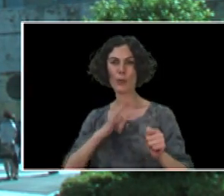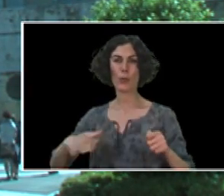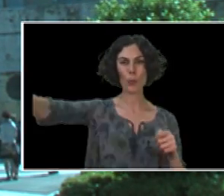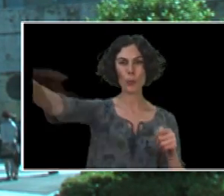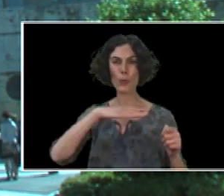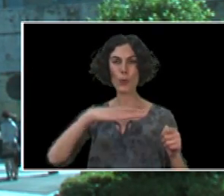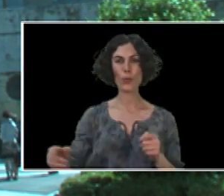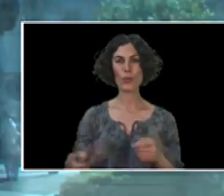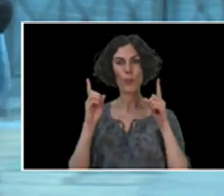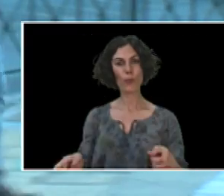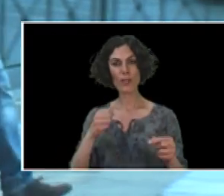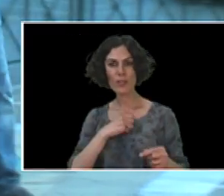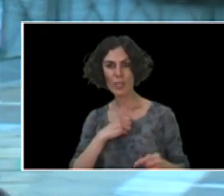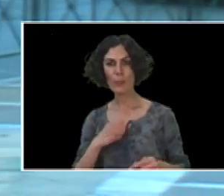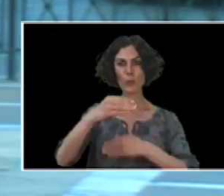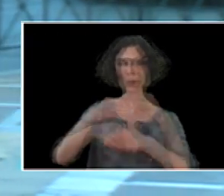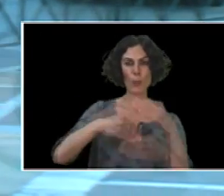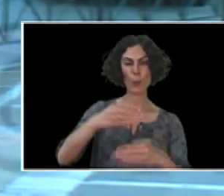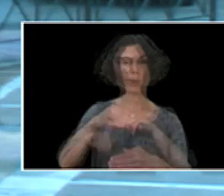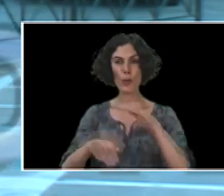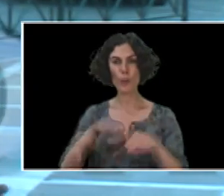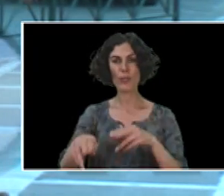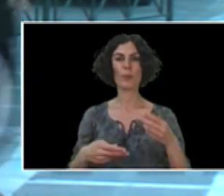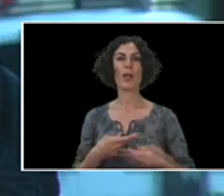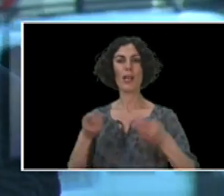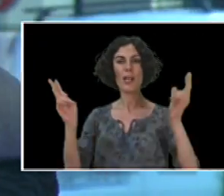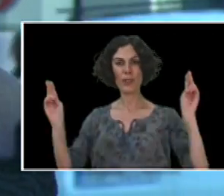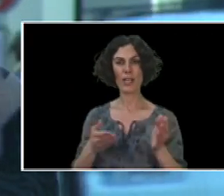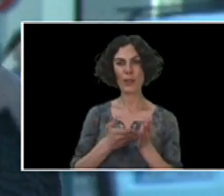σύνταγμα φτιαγμένα από το λαό. Απόφασή μας, το επόμενο βήμα.